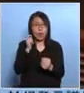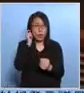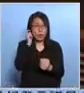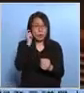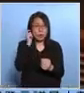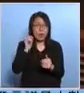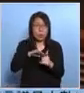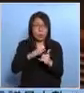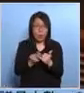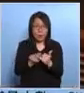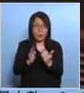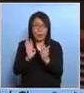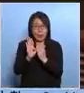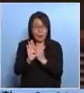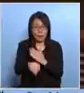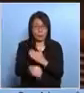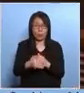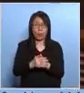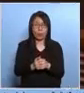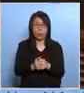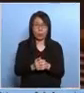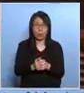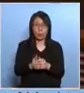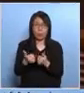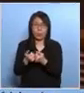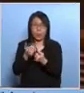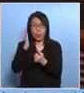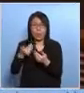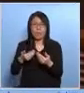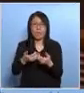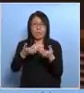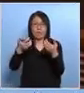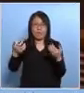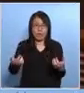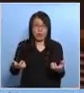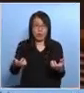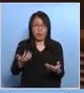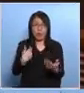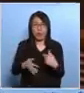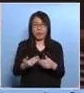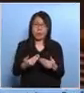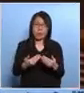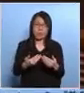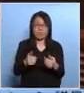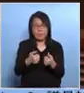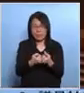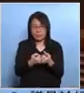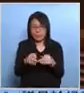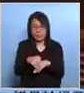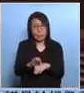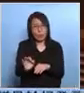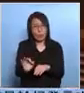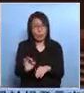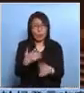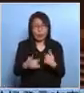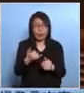孕之後呢，她已經跟她丈夫分開了，或者她是沒有丈夫的，她的產假呢